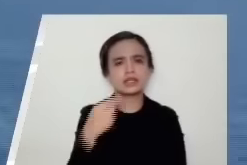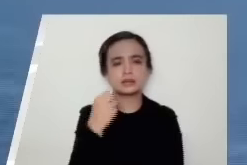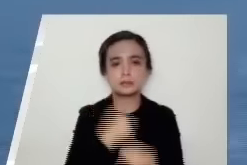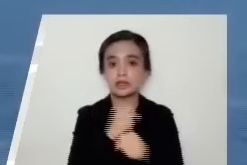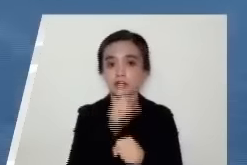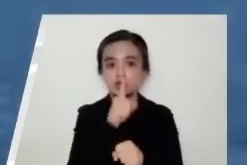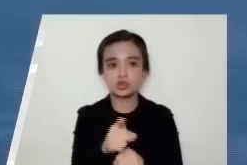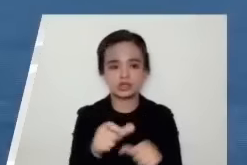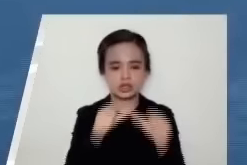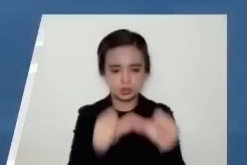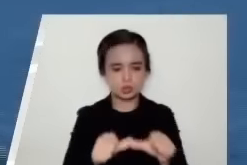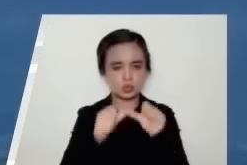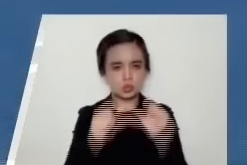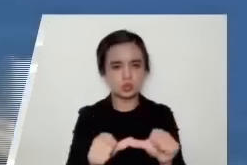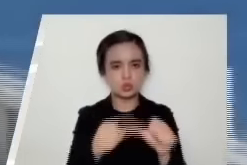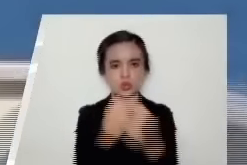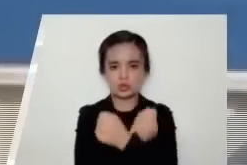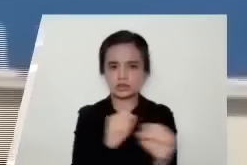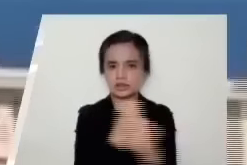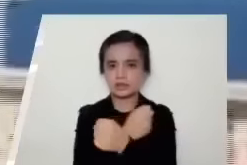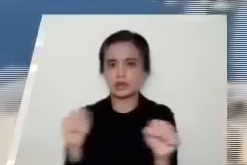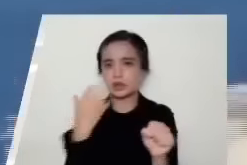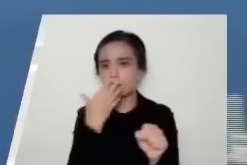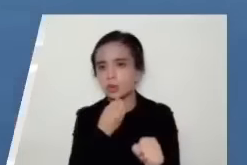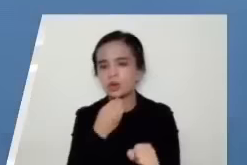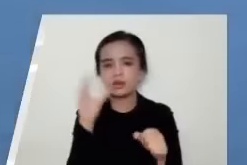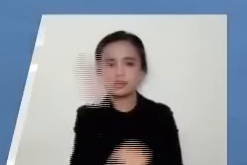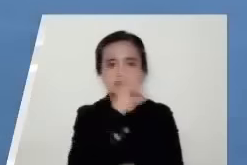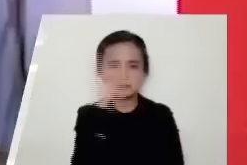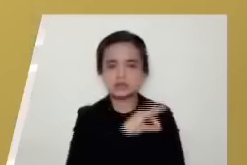rescue operation sa nawawalang Pinoy.